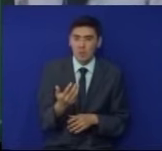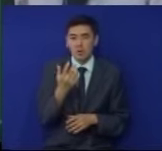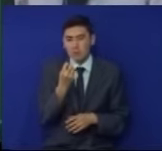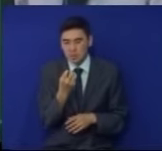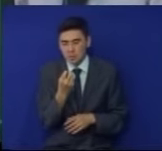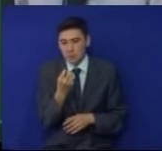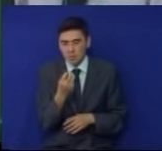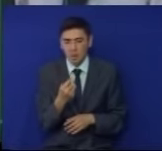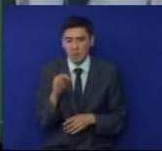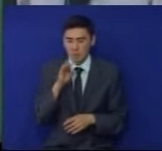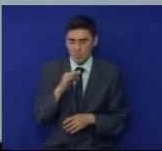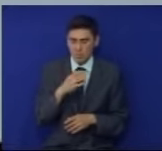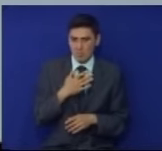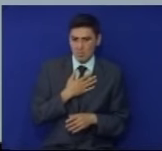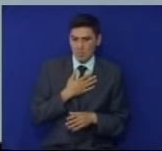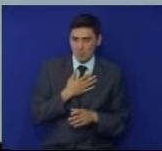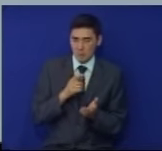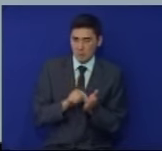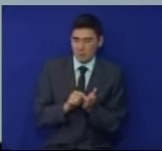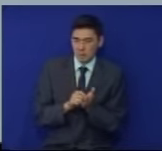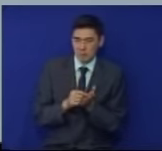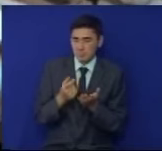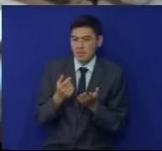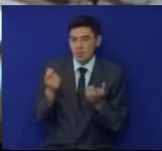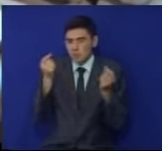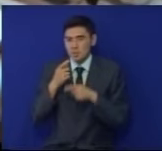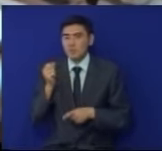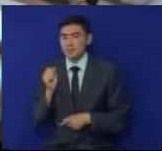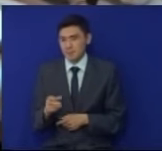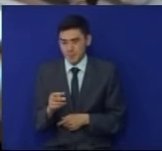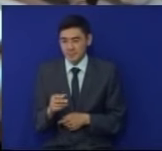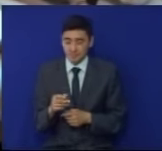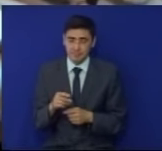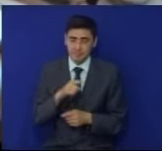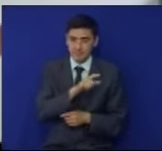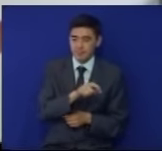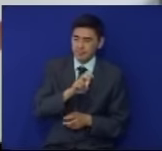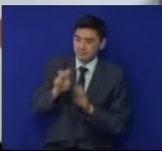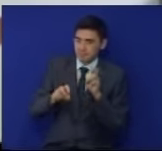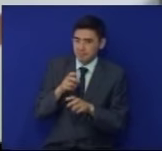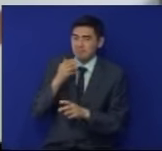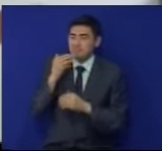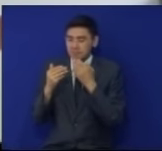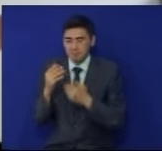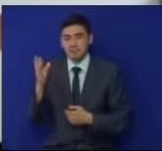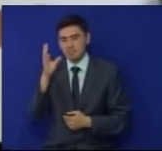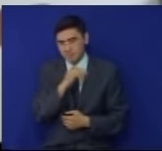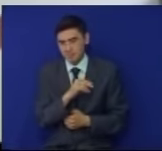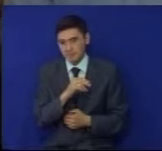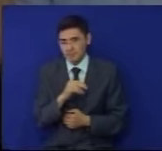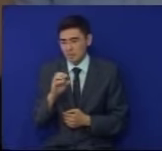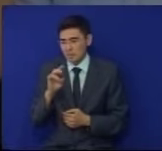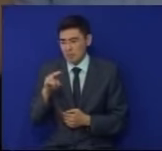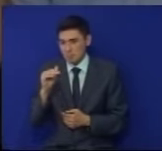получать информацию о своих индивидуальных пенсионных счетах, вкладчики смогли во время дня открытых дверей. Он был организован во всех